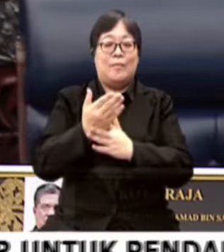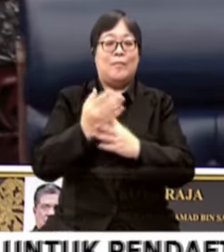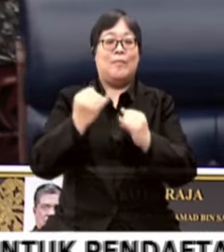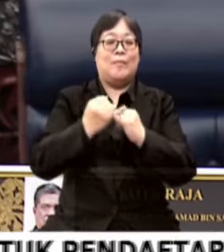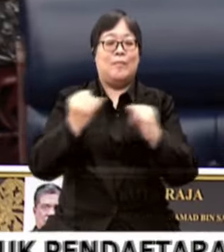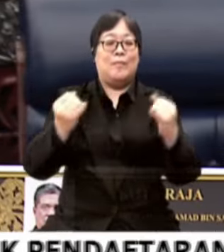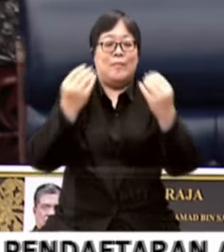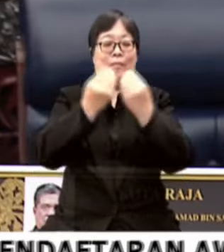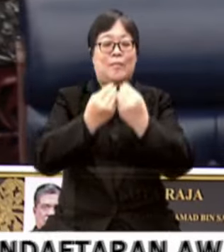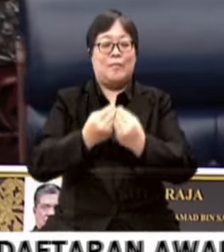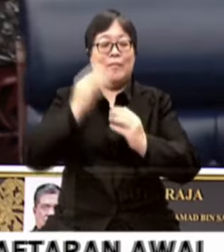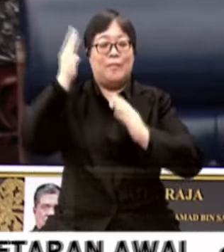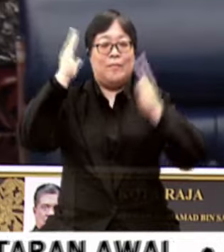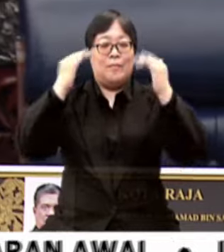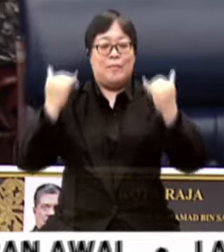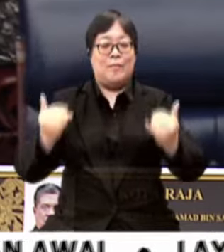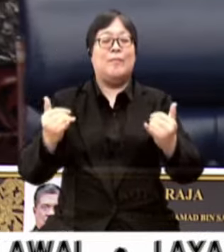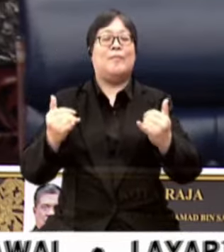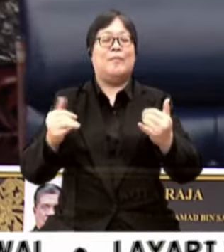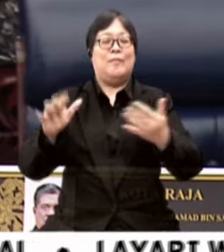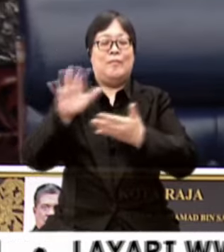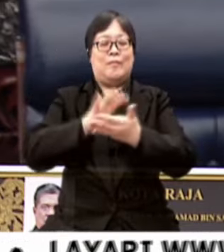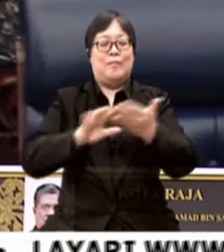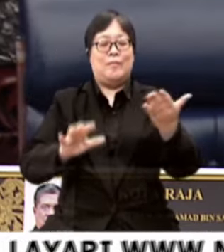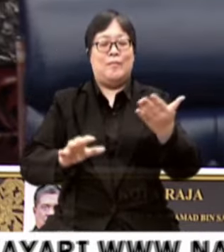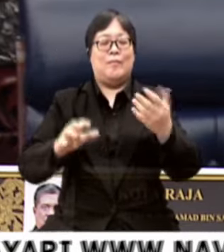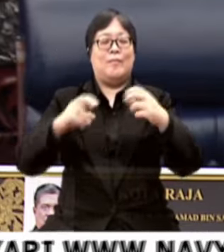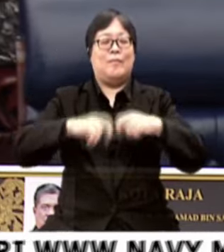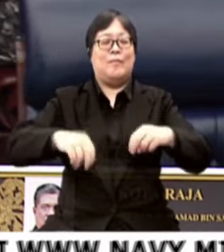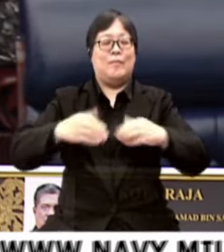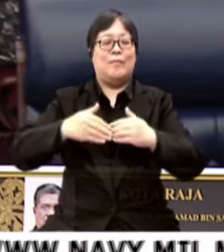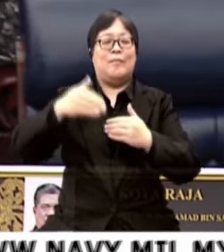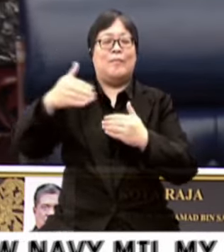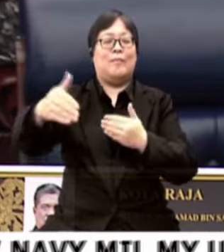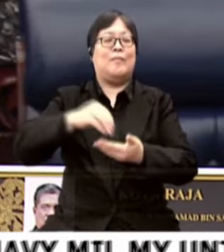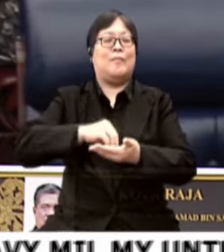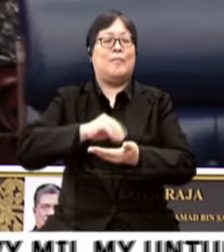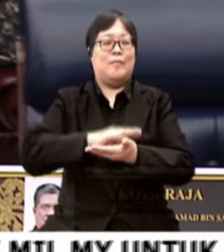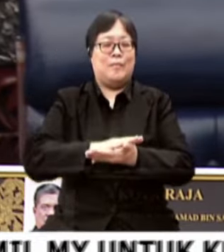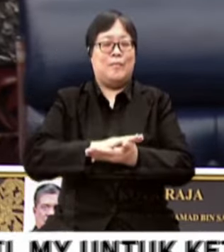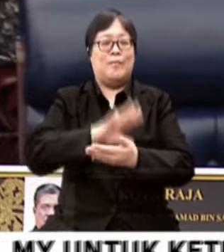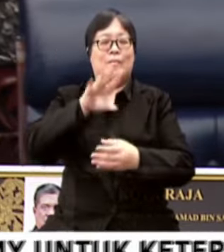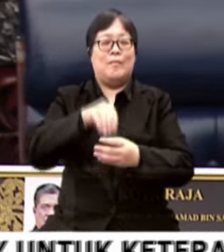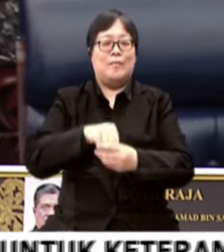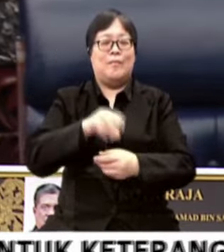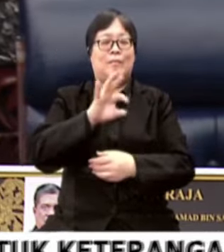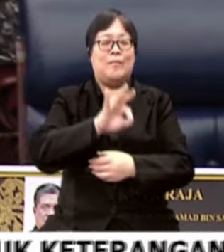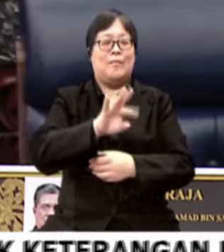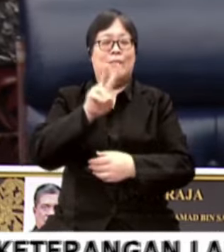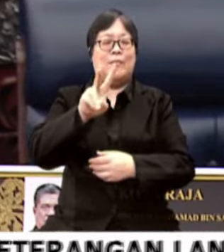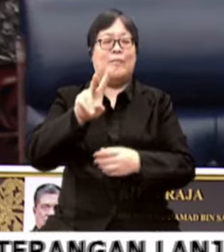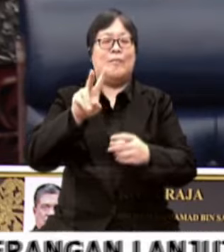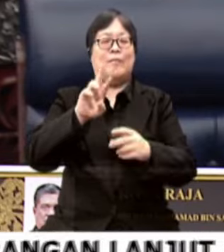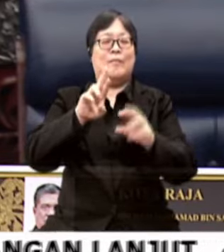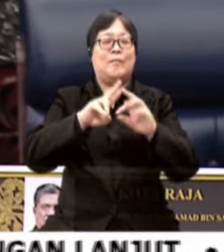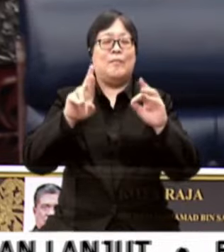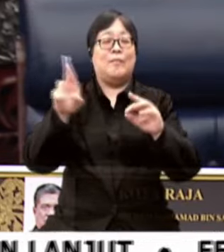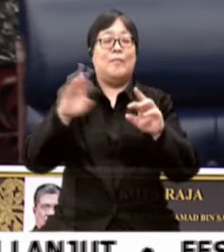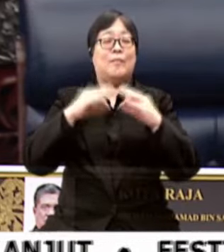Malaysia sekarang ini sedang mengutamakan shopee yang seterusnya yang melibatkan 92.000 isi rumah